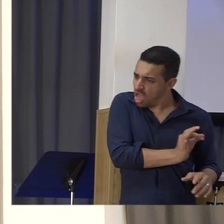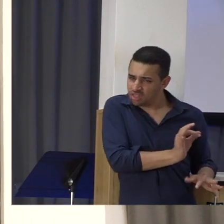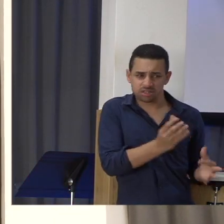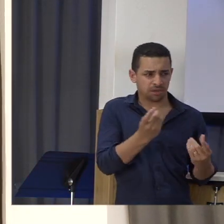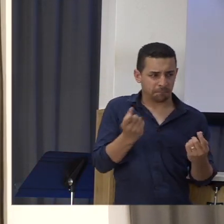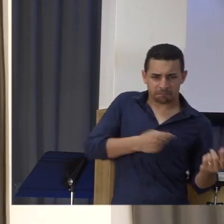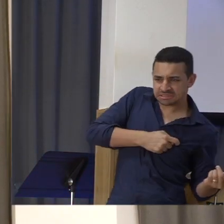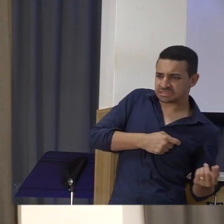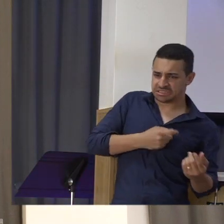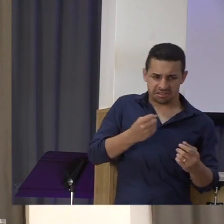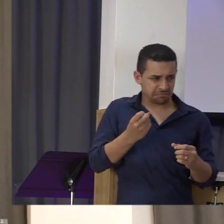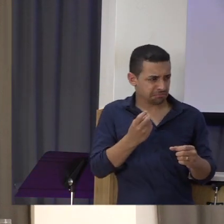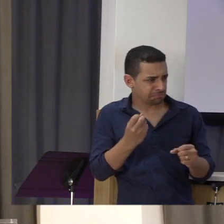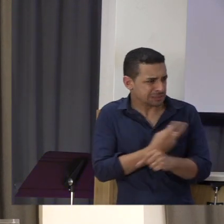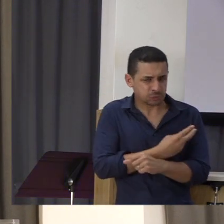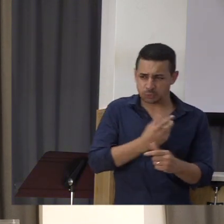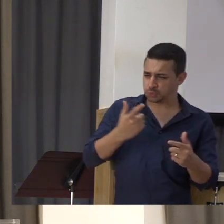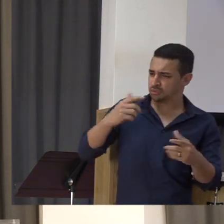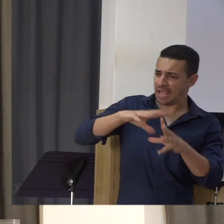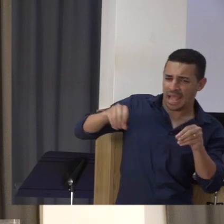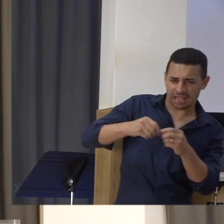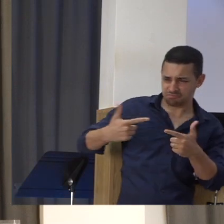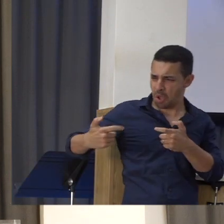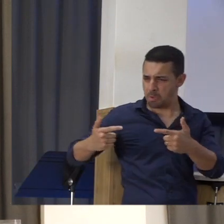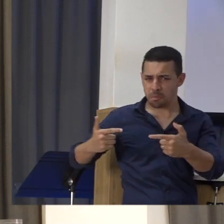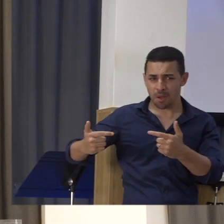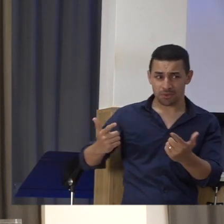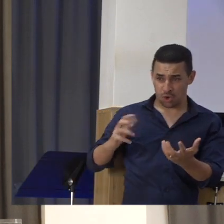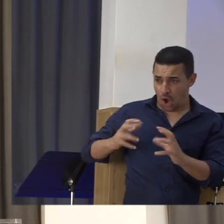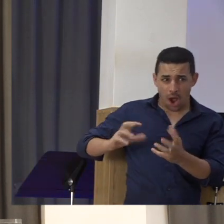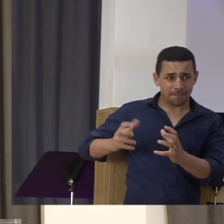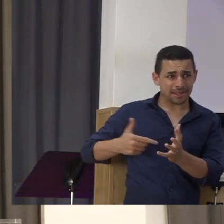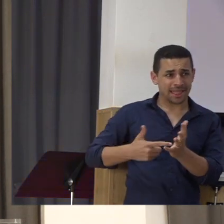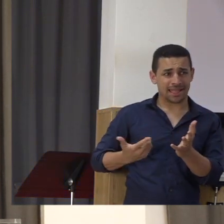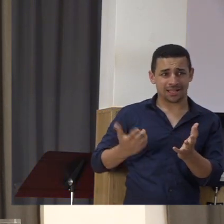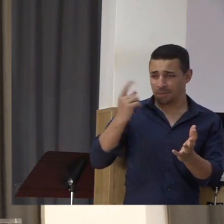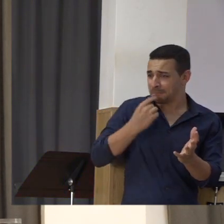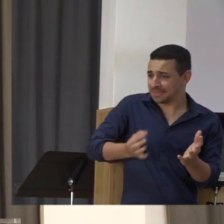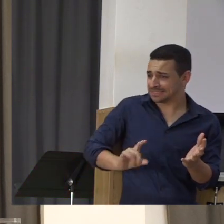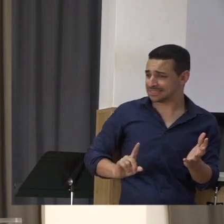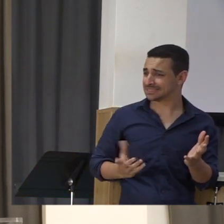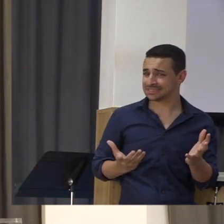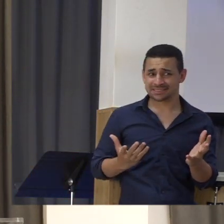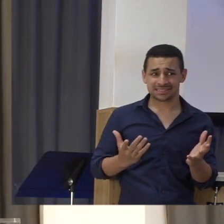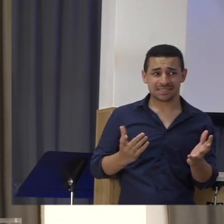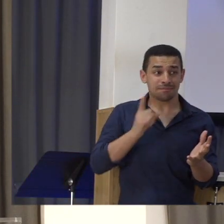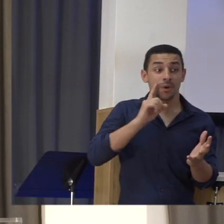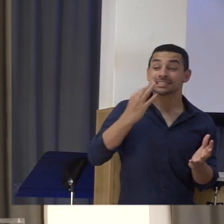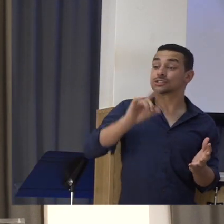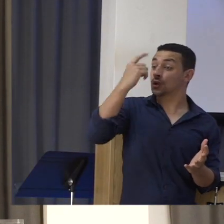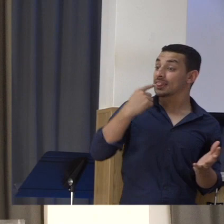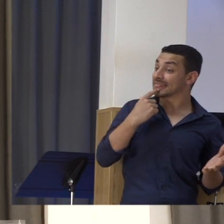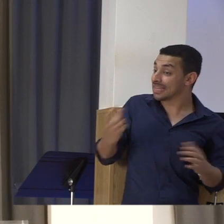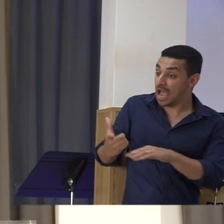des blessures, des affrontements dans l'équipe. C'était compliqué. Dieu ne lui a pas dit cela. Parce que si Dieu le lui avait